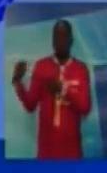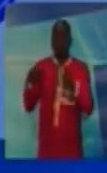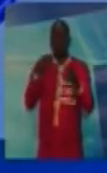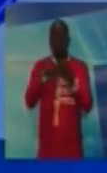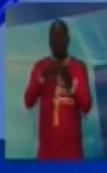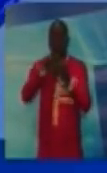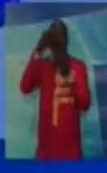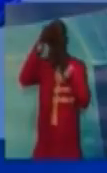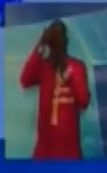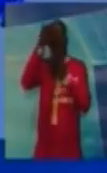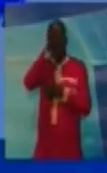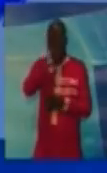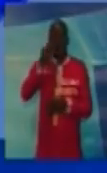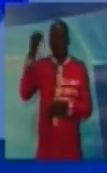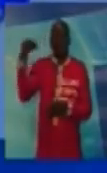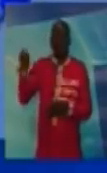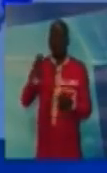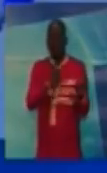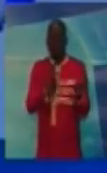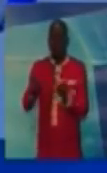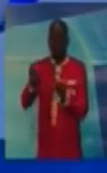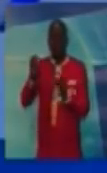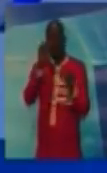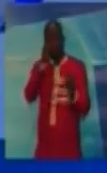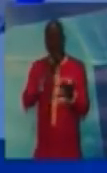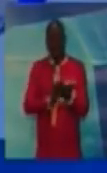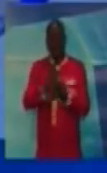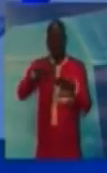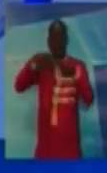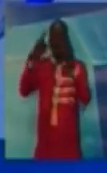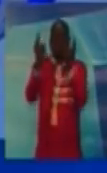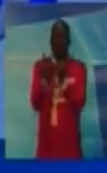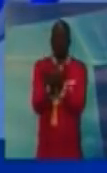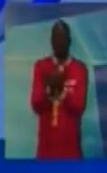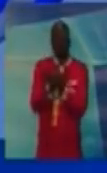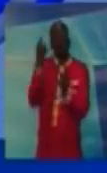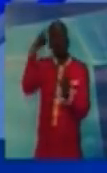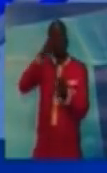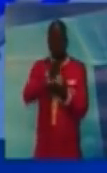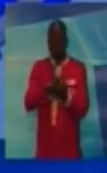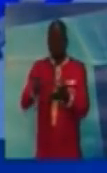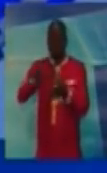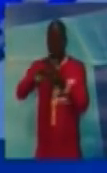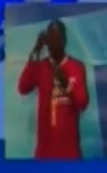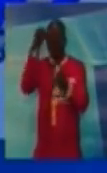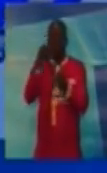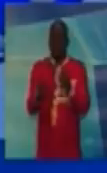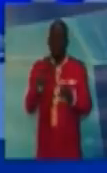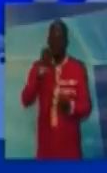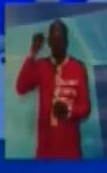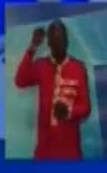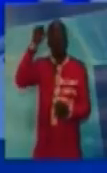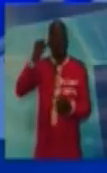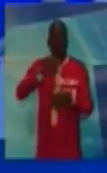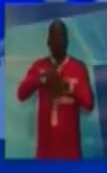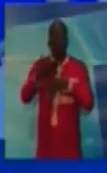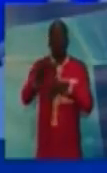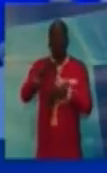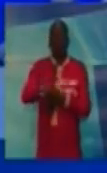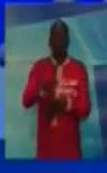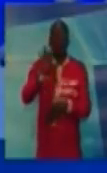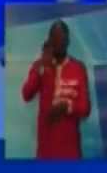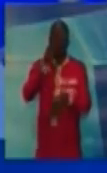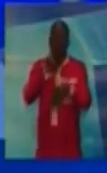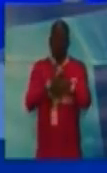terrorisme en Afrique de l'Ouest. Organisé par le groupement des éditeurs de presse publique, il s'est achevé hier après 48 heures de